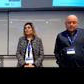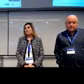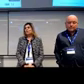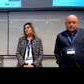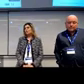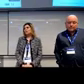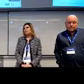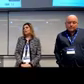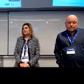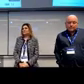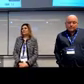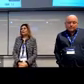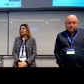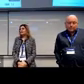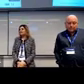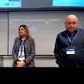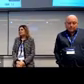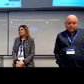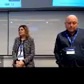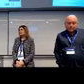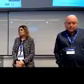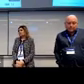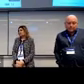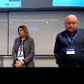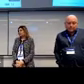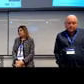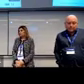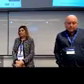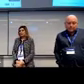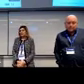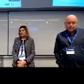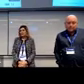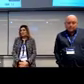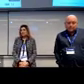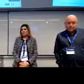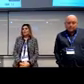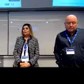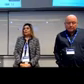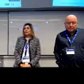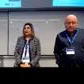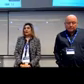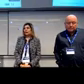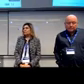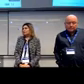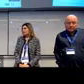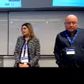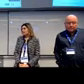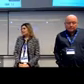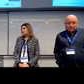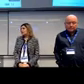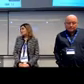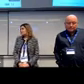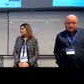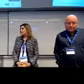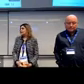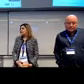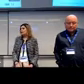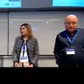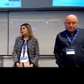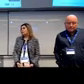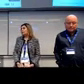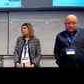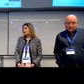à droite, vous pouvez voir un exercice que nous avons créé qui se rapproche de la complexité